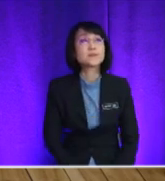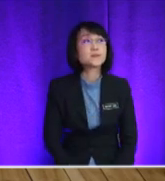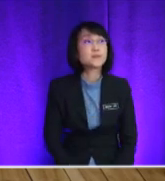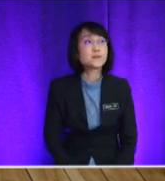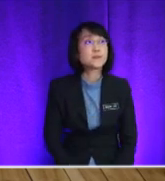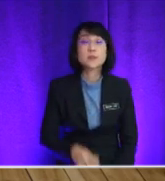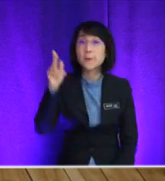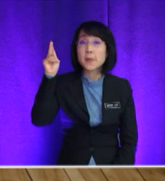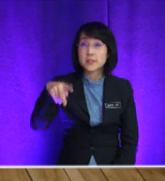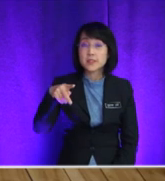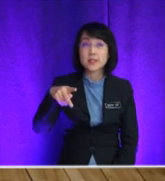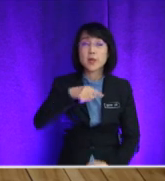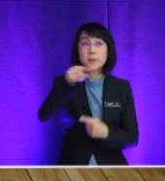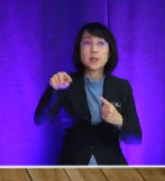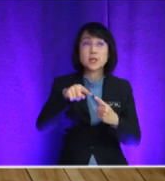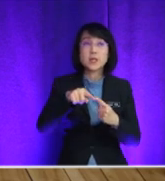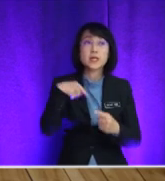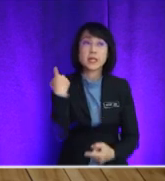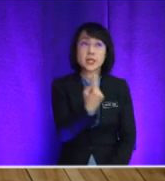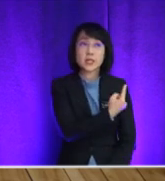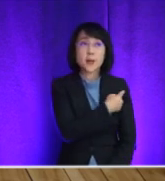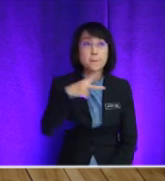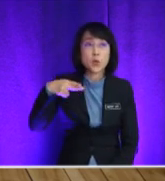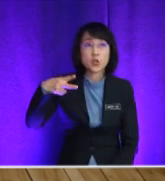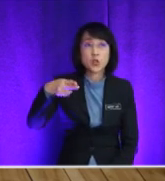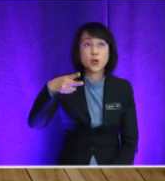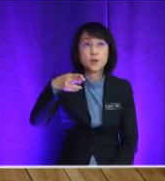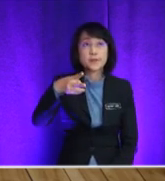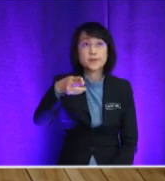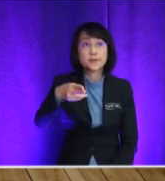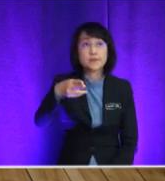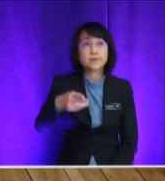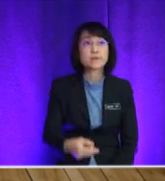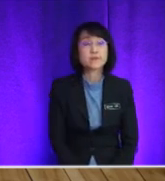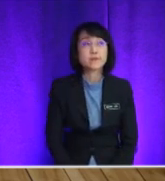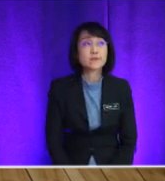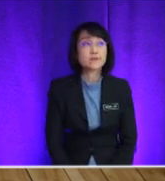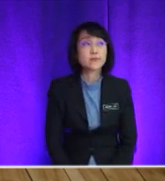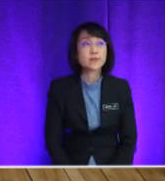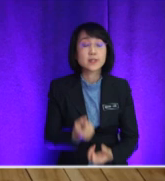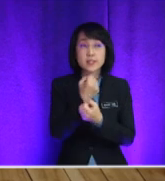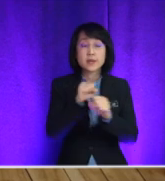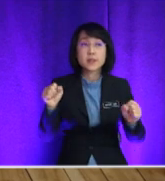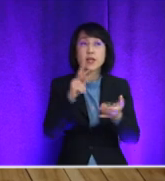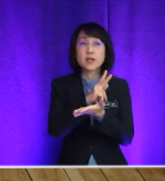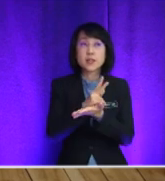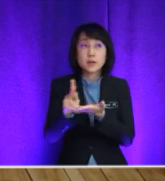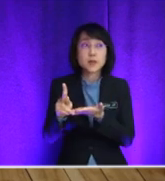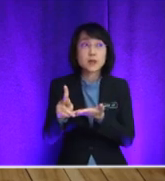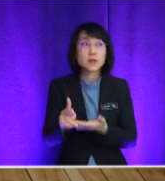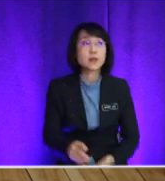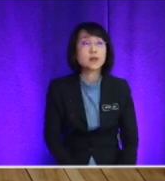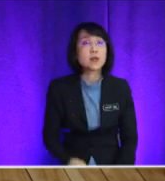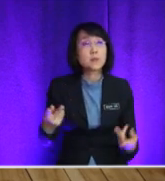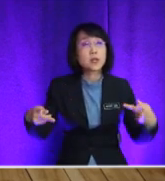pastikan bila kita potong Febri ini dahsyat dengan kemas dan kita perlu